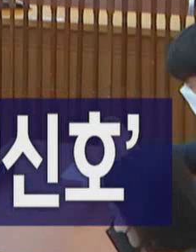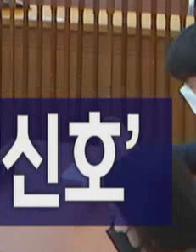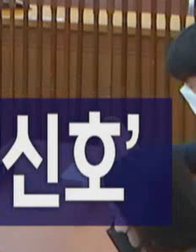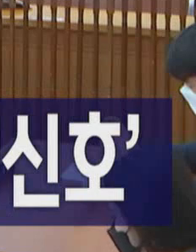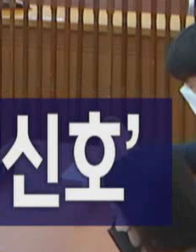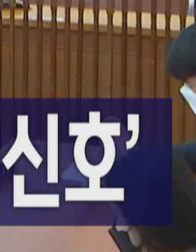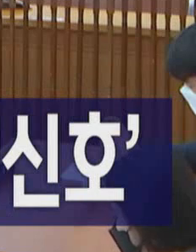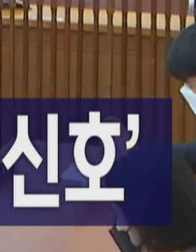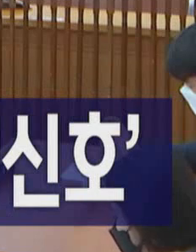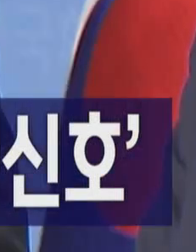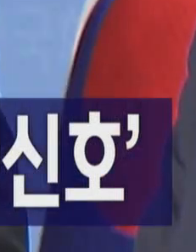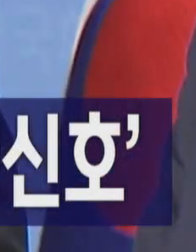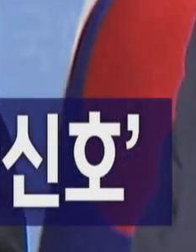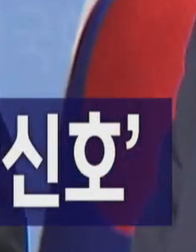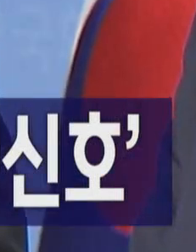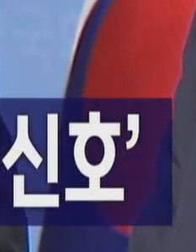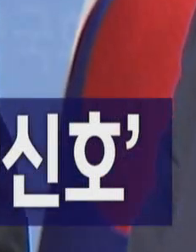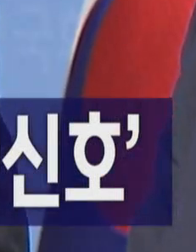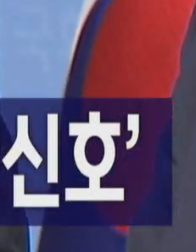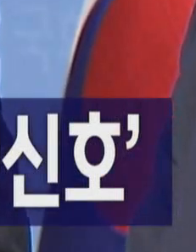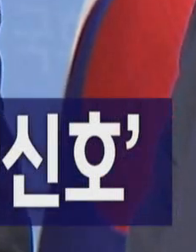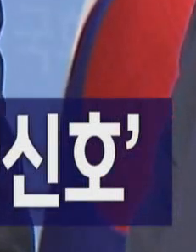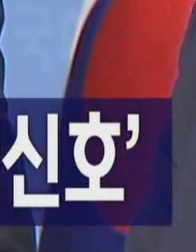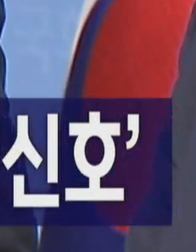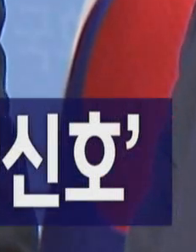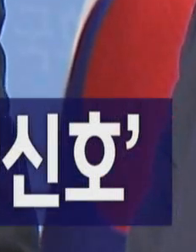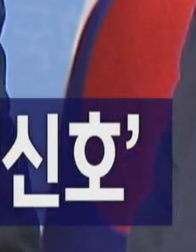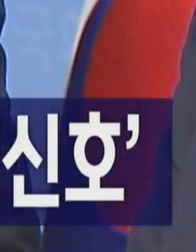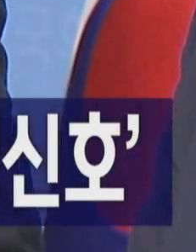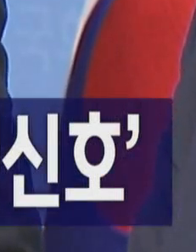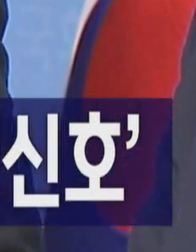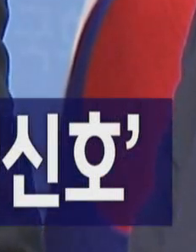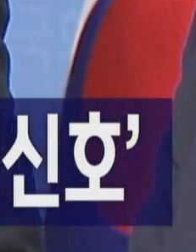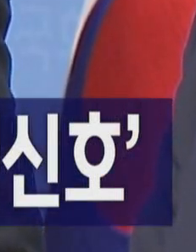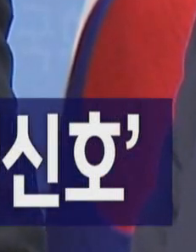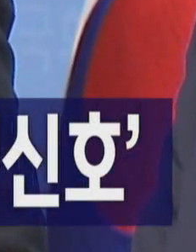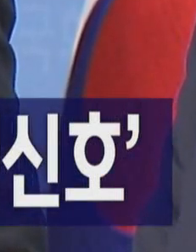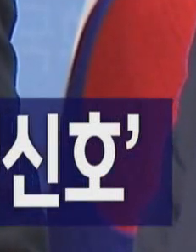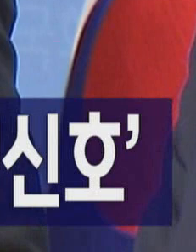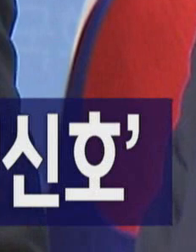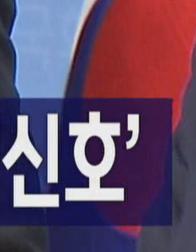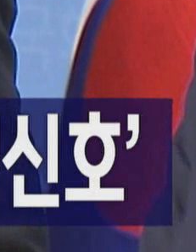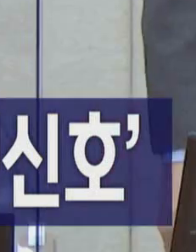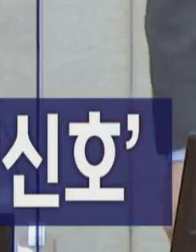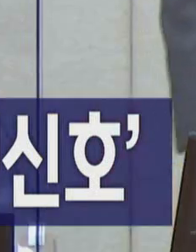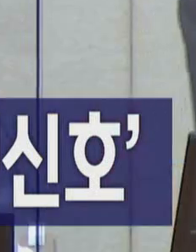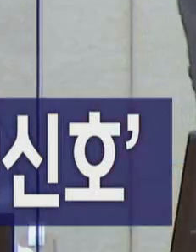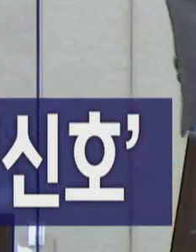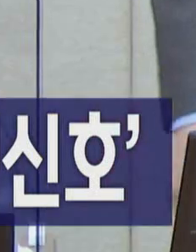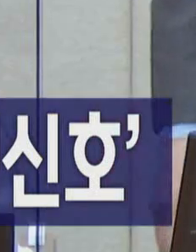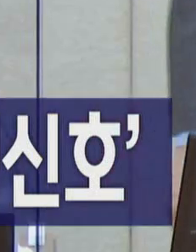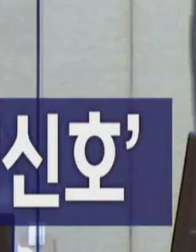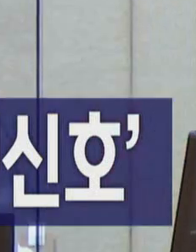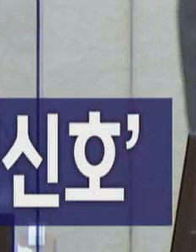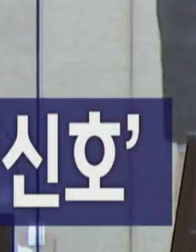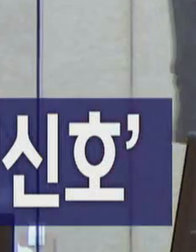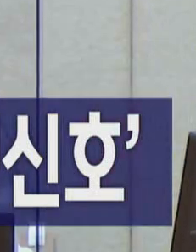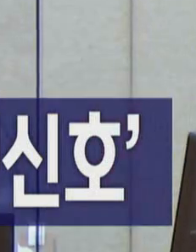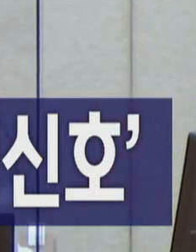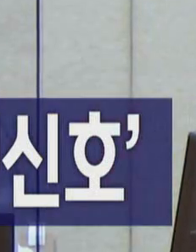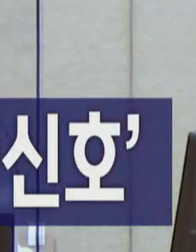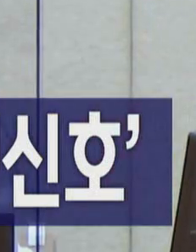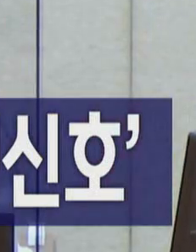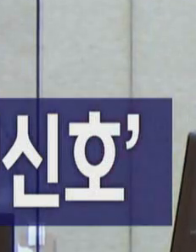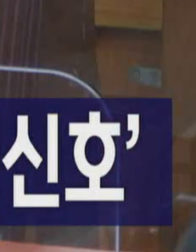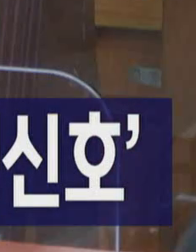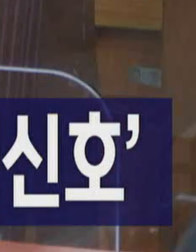공청회가 열렸습니다. 좀 다른 때보다도 가장 여건이 지금 좋은 상황이죠. 개최 자체가 법 제정의 청신호가